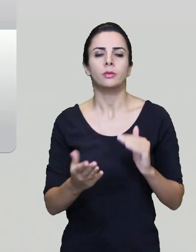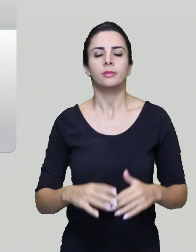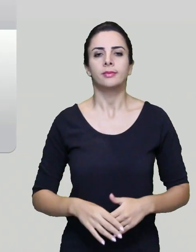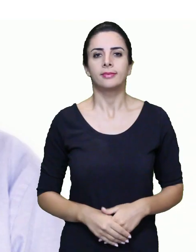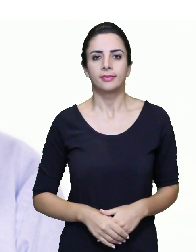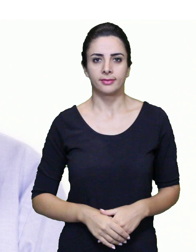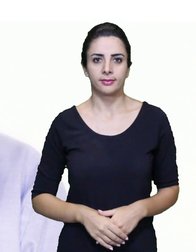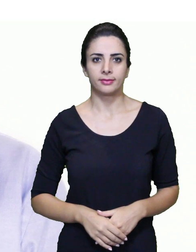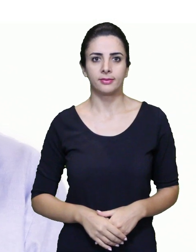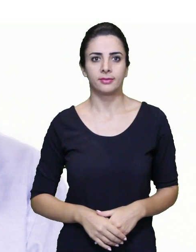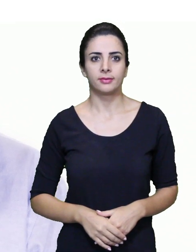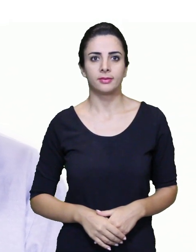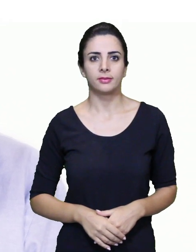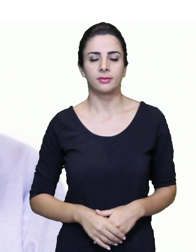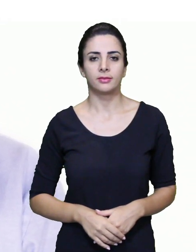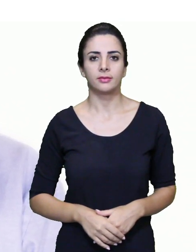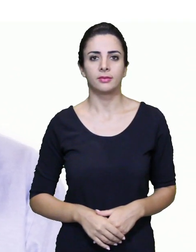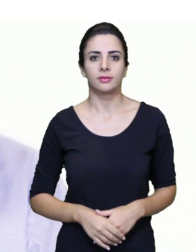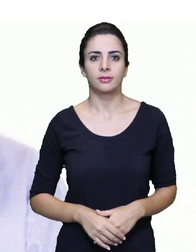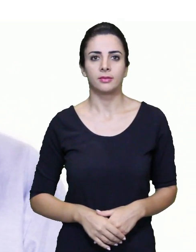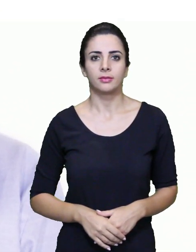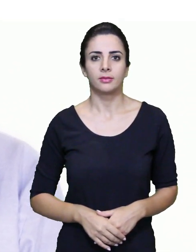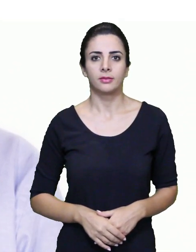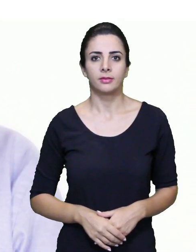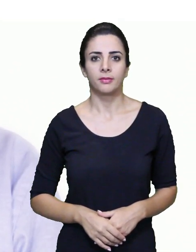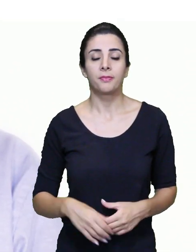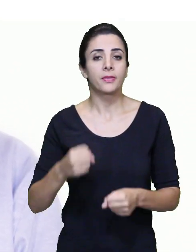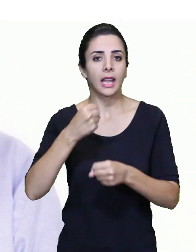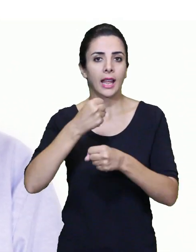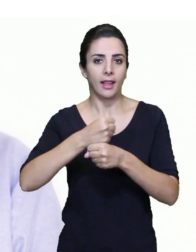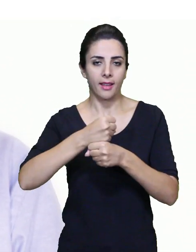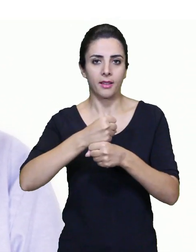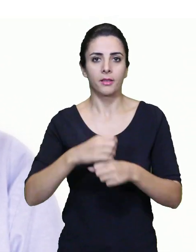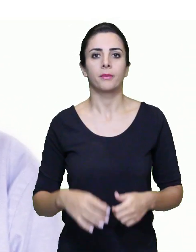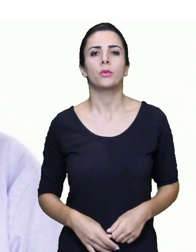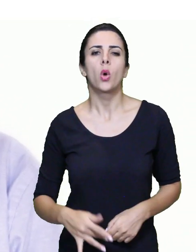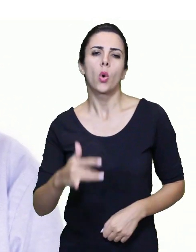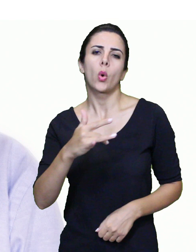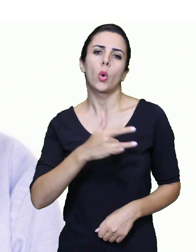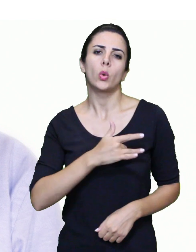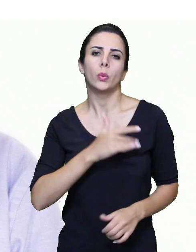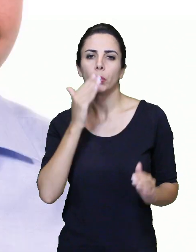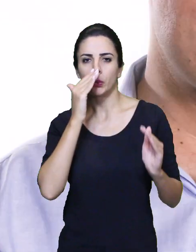alfabelerindeki G, Mücahit İbrahim Öztürk parmağıyla breyldeki G'yi yazdı. gönüllülük.